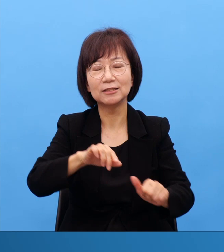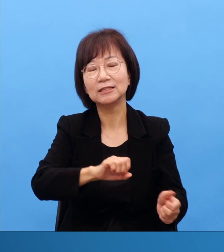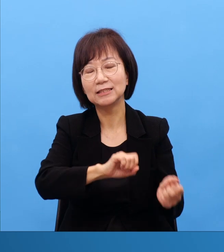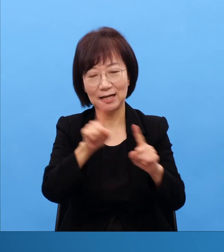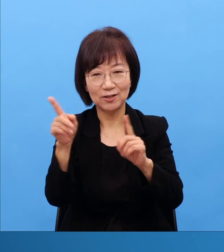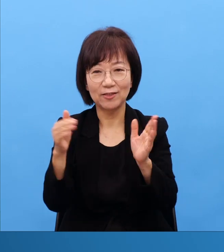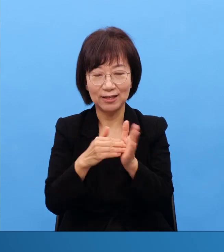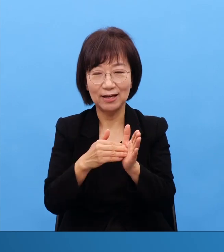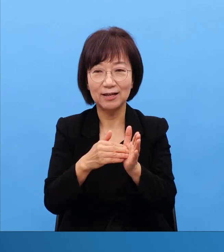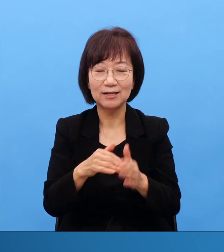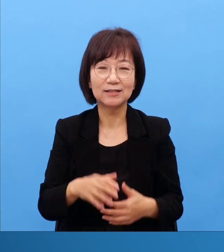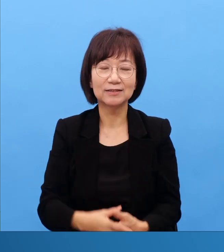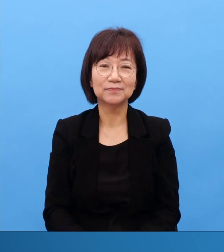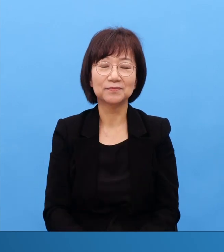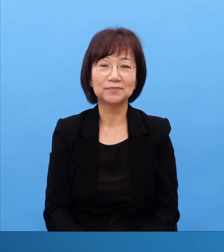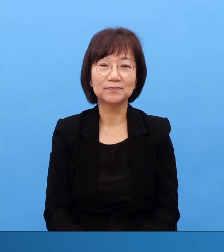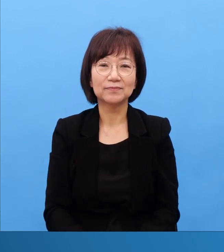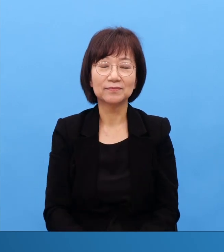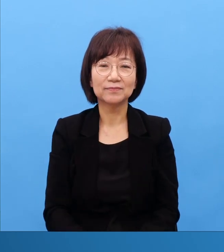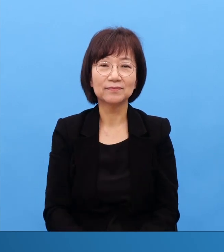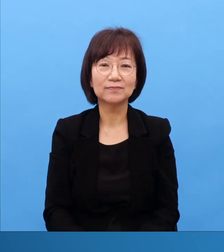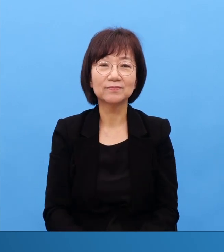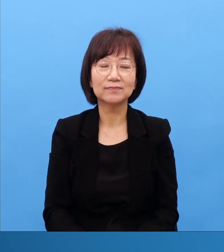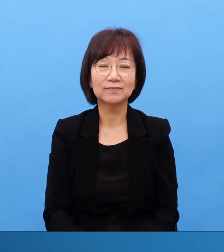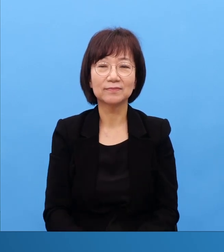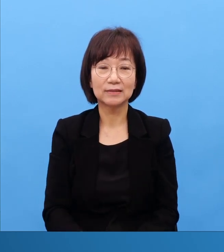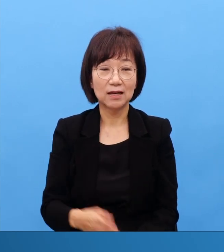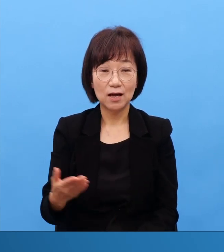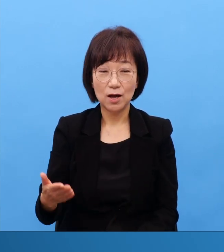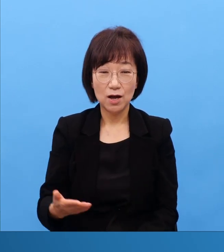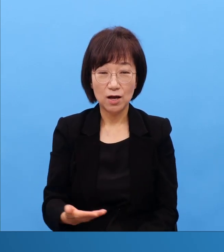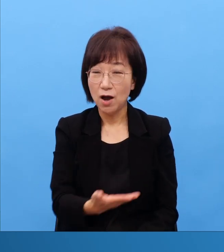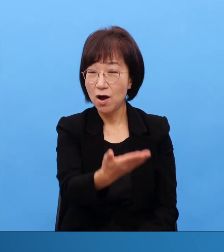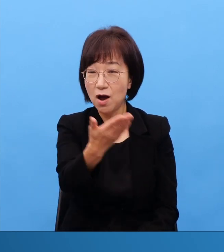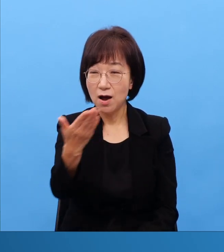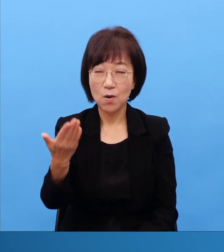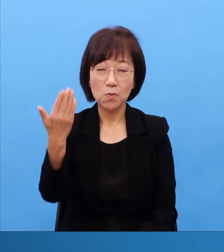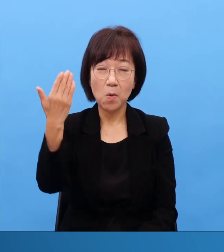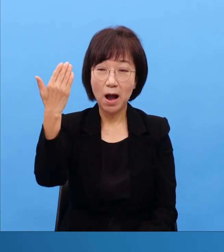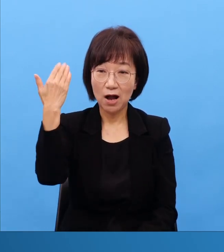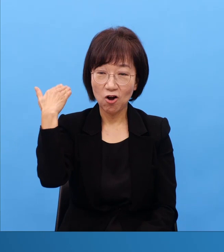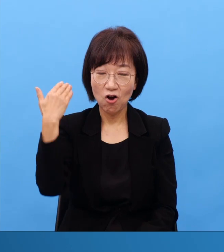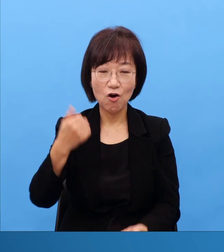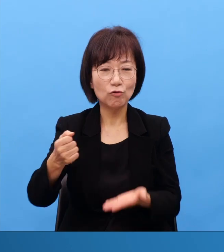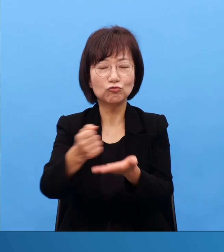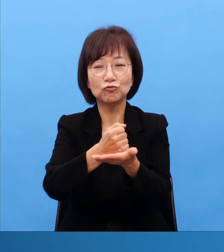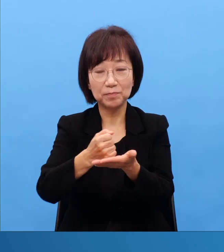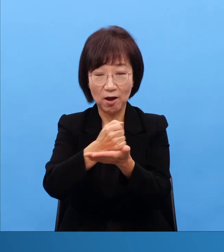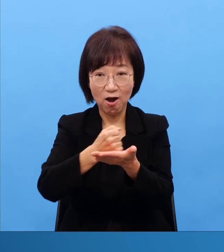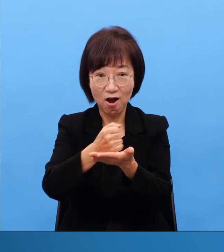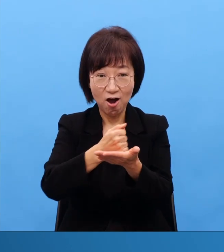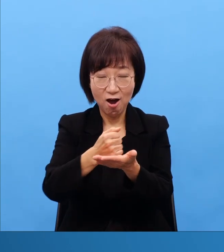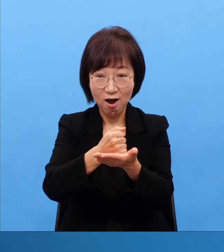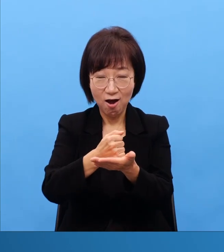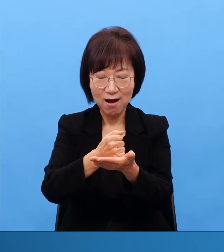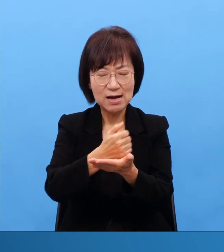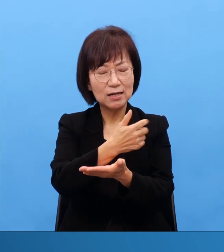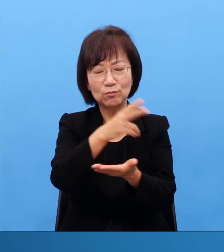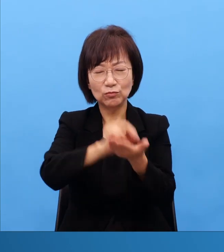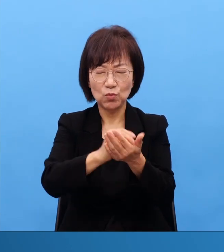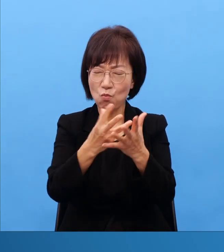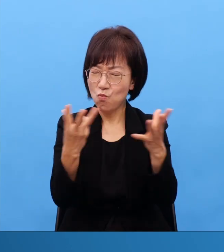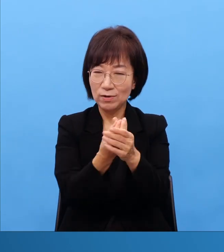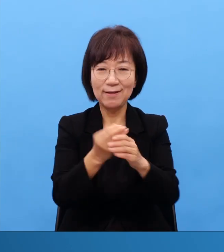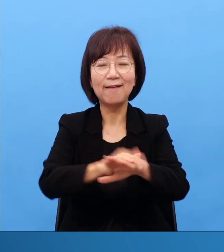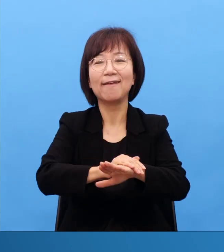Satan. We were inside of our sins and transgressions. What does that mean? 여러분의 과거 운명 이거 절대 바뀌지 않습니다. 그걸 끝냈다는 거예요. Your past,